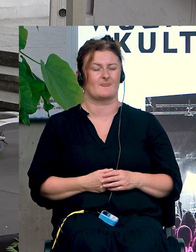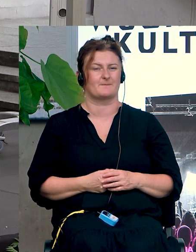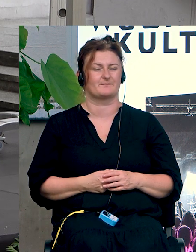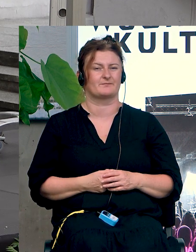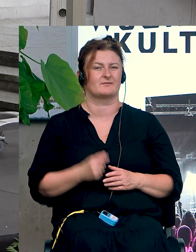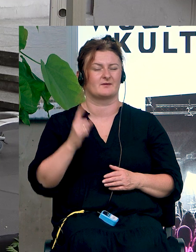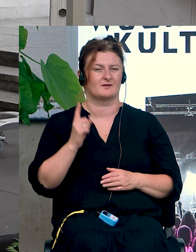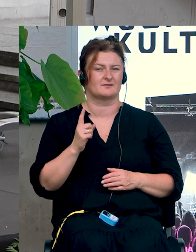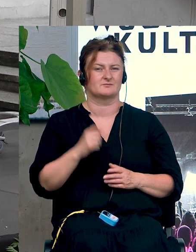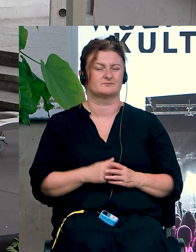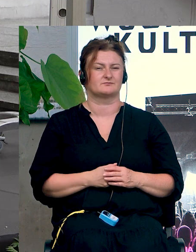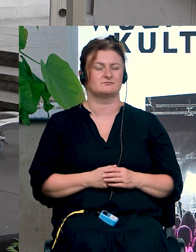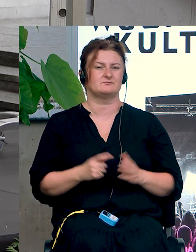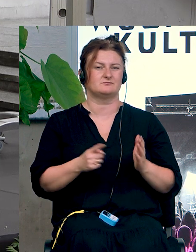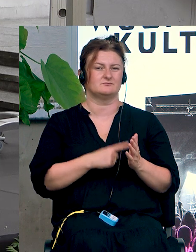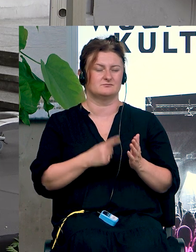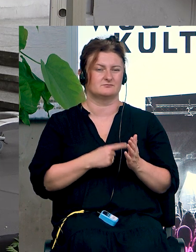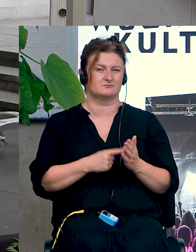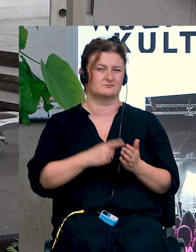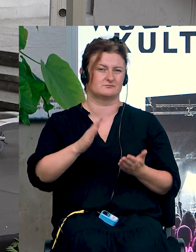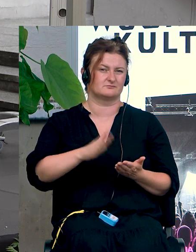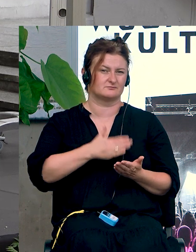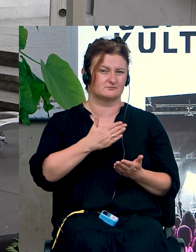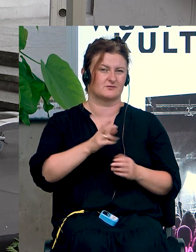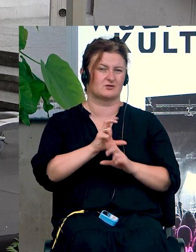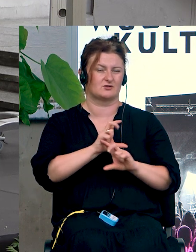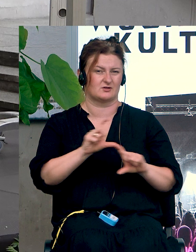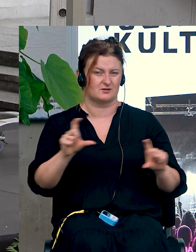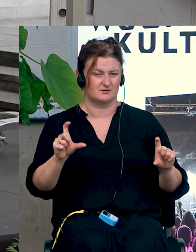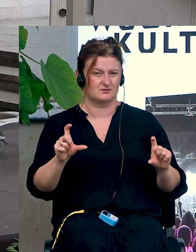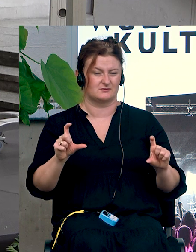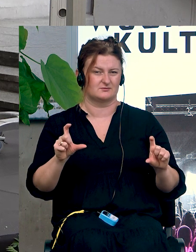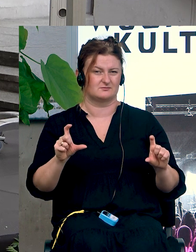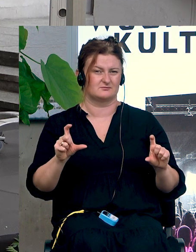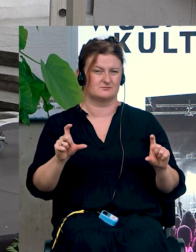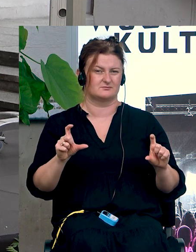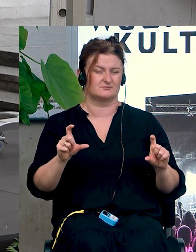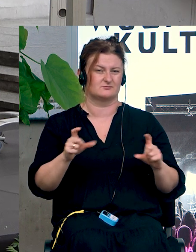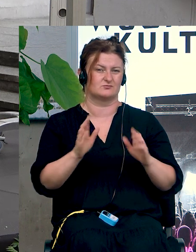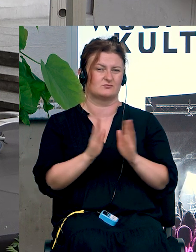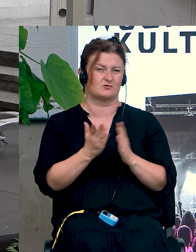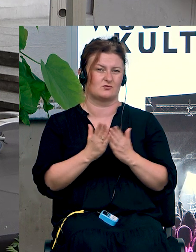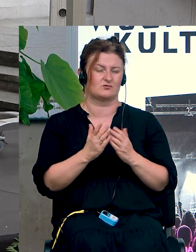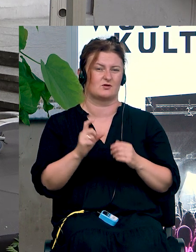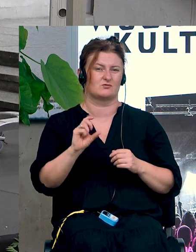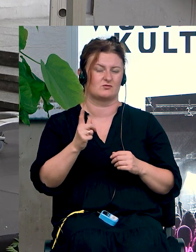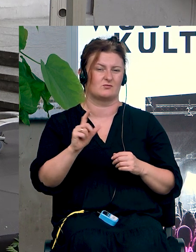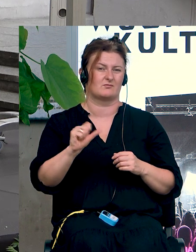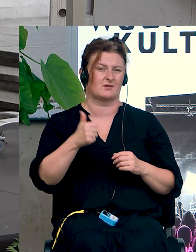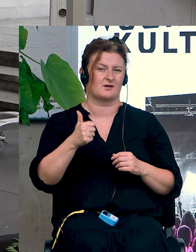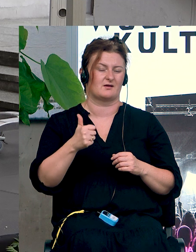часто проходить певний час, і книжки, які зустрічали певний опір на